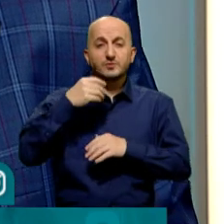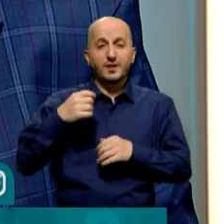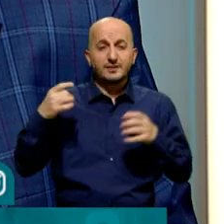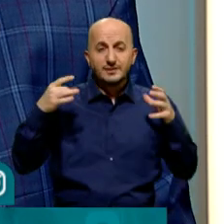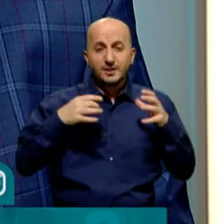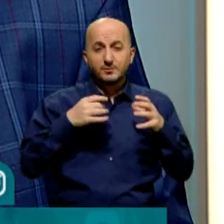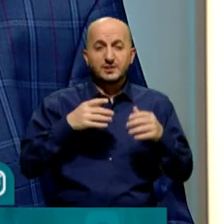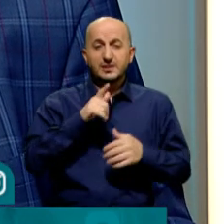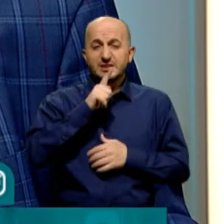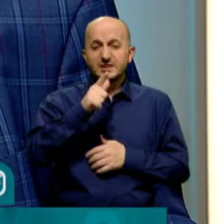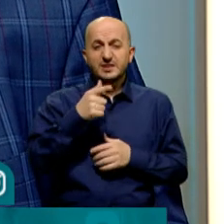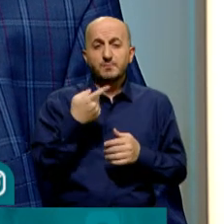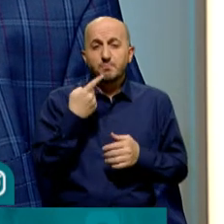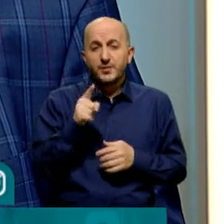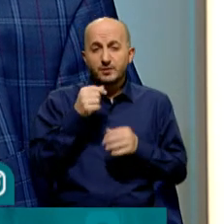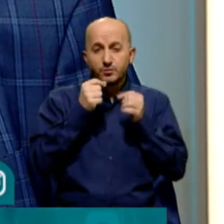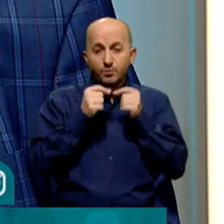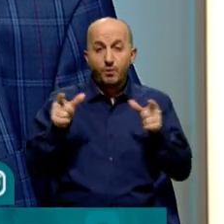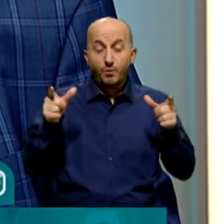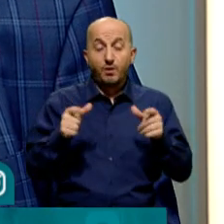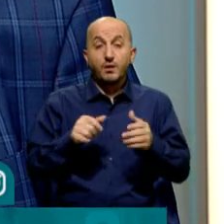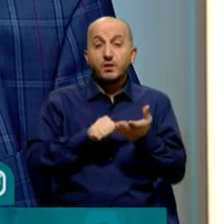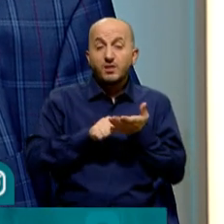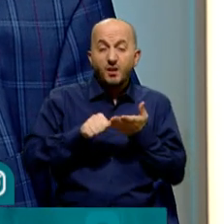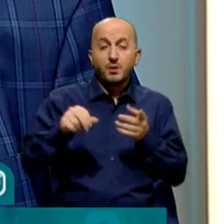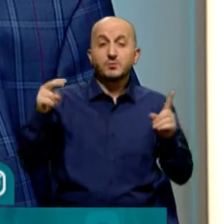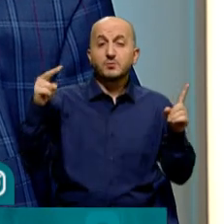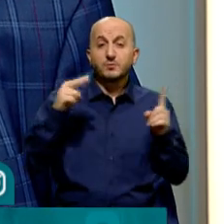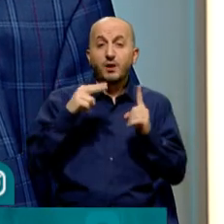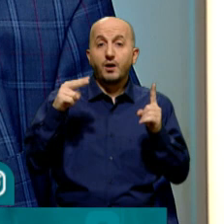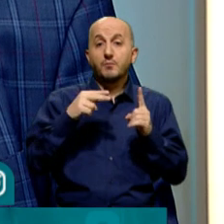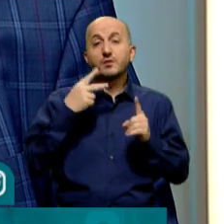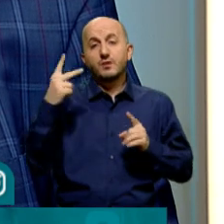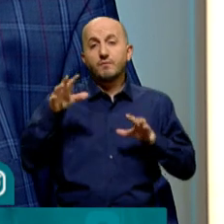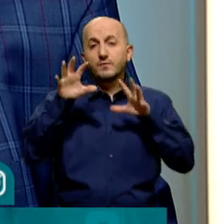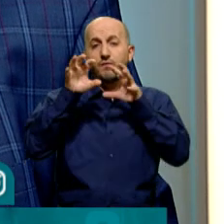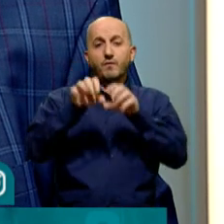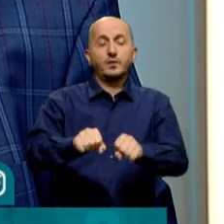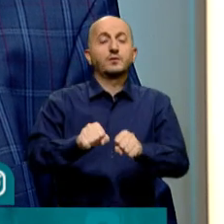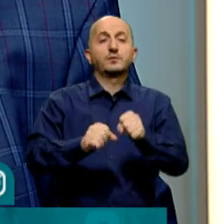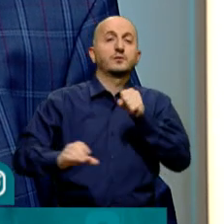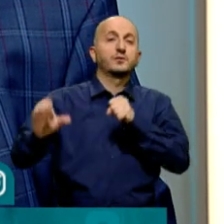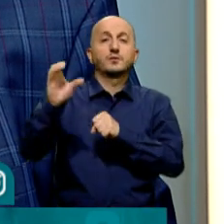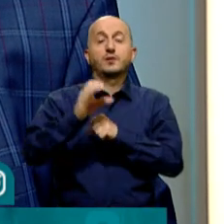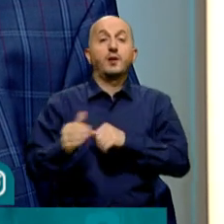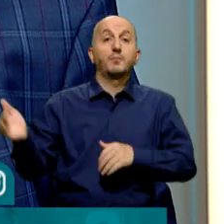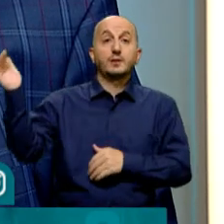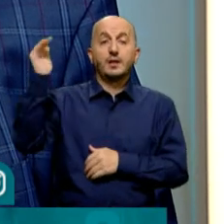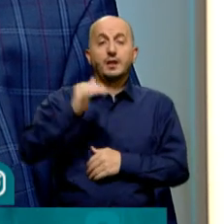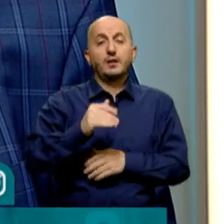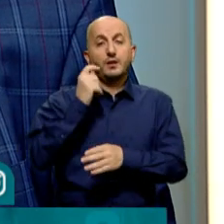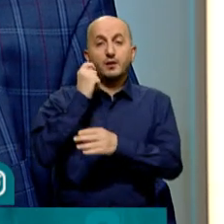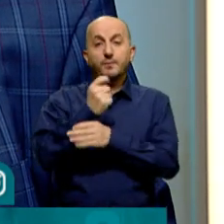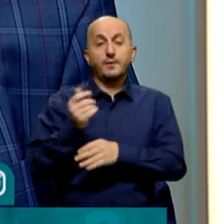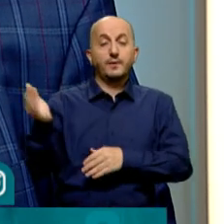Siirt, Bingöl tamamı sahabe-i kiram tarafından fethedildi ve buralara İslam ulaştırıldı, tebliğ